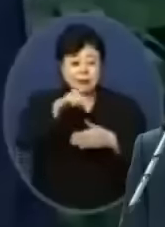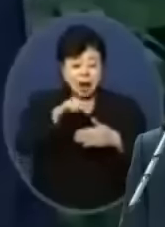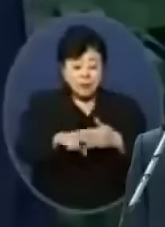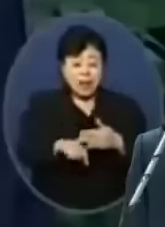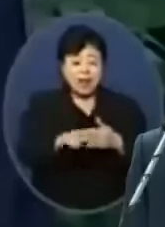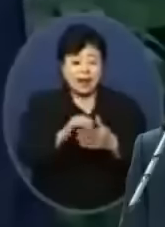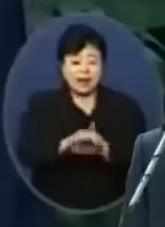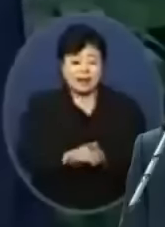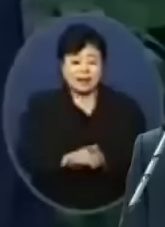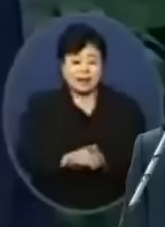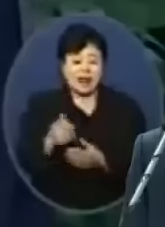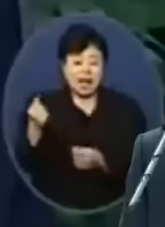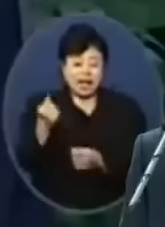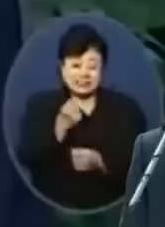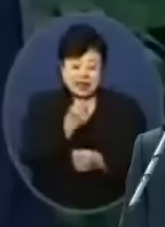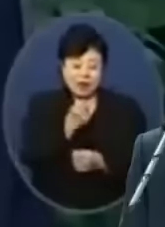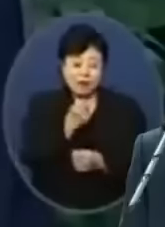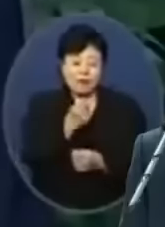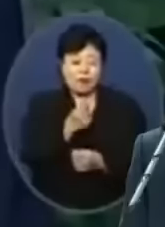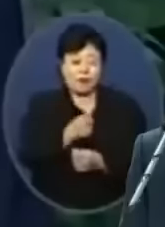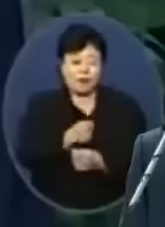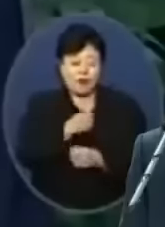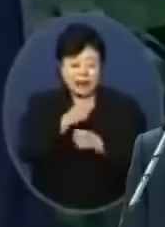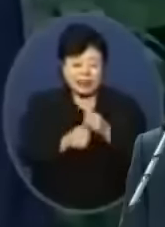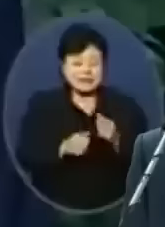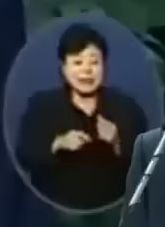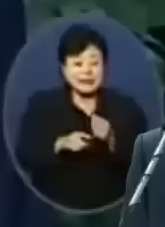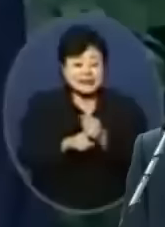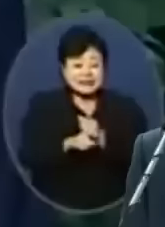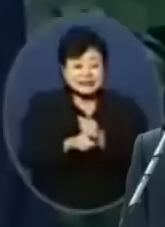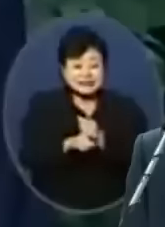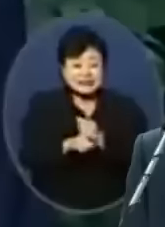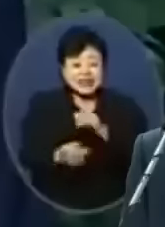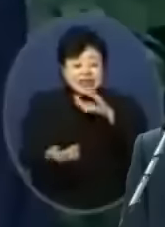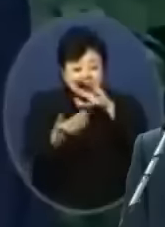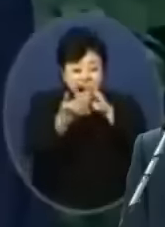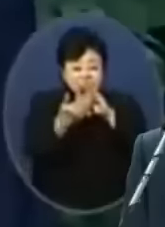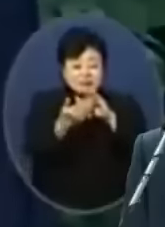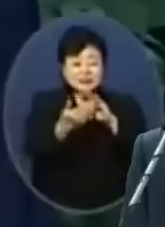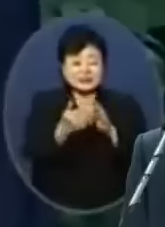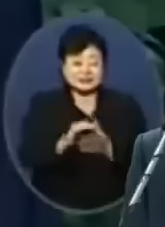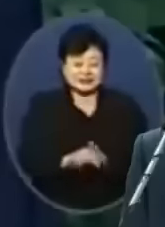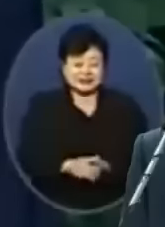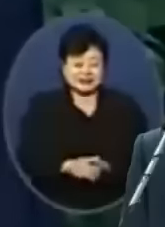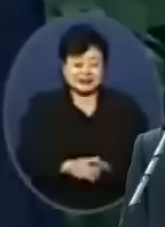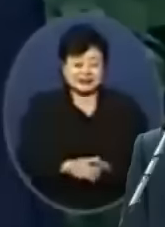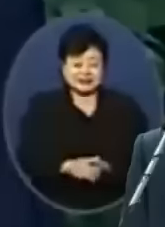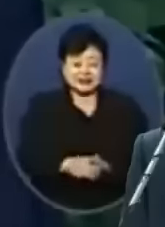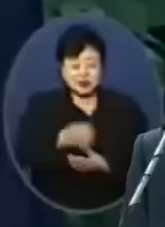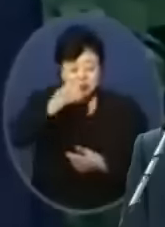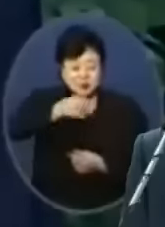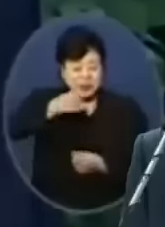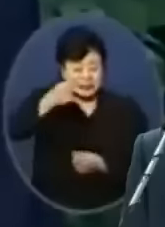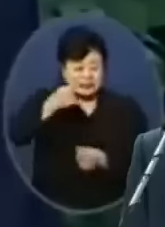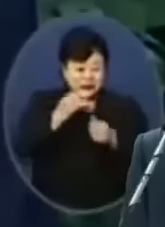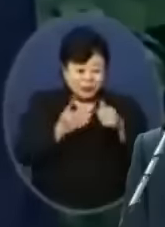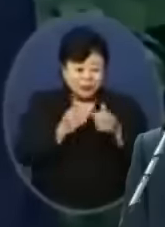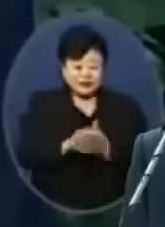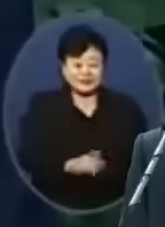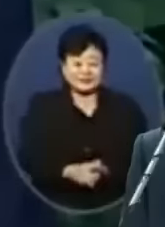마음속에 간직하고 하나님의 뜻이 이루어지는 한도 내에서 꿈을 꾸십시오.